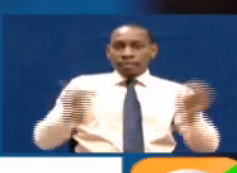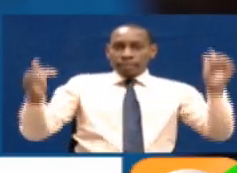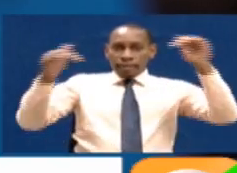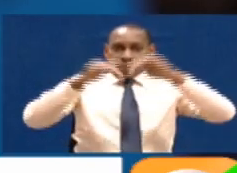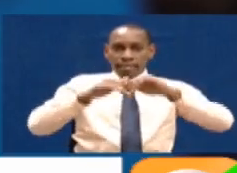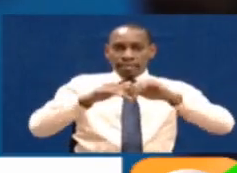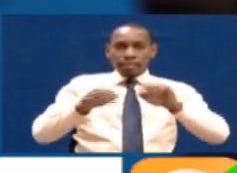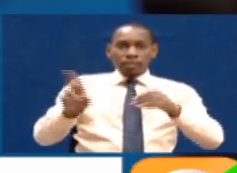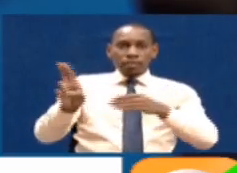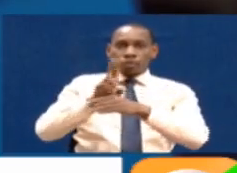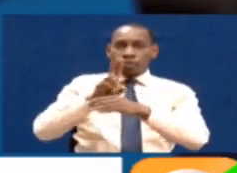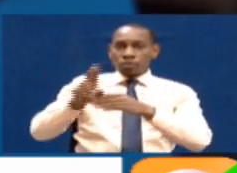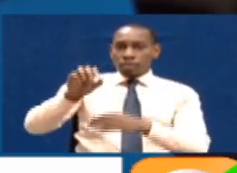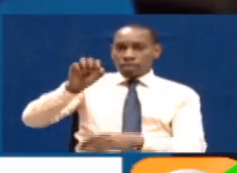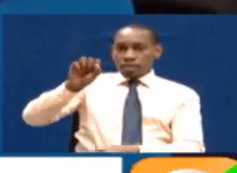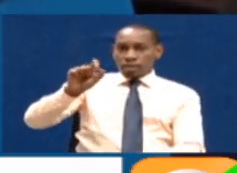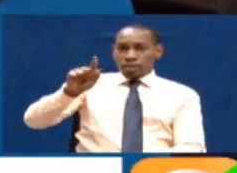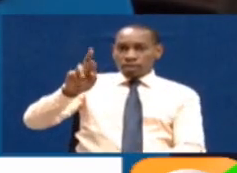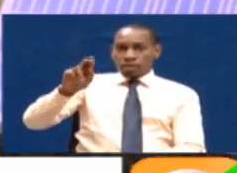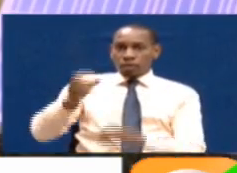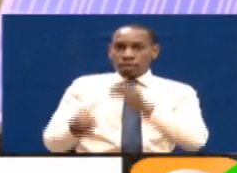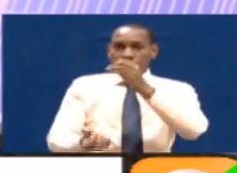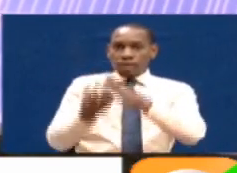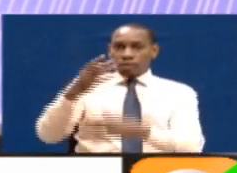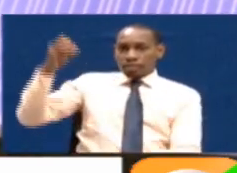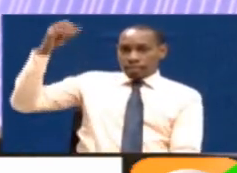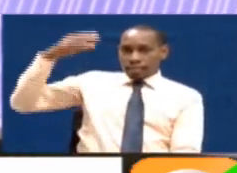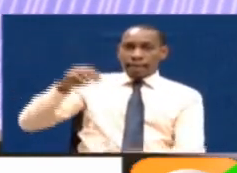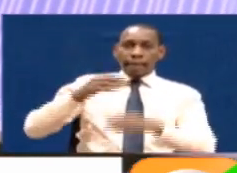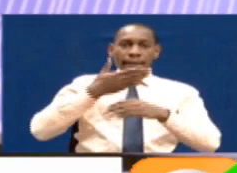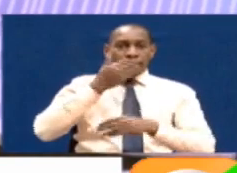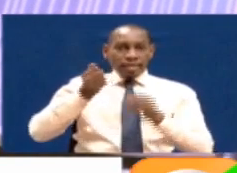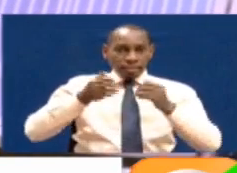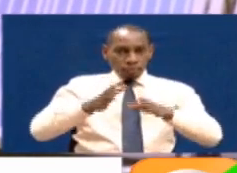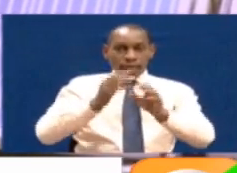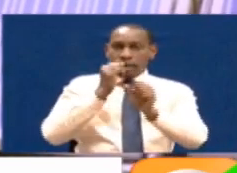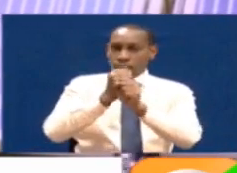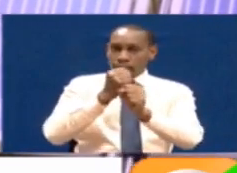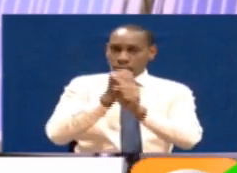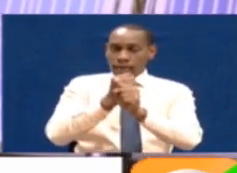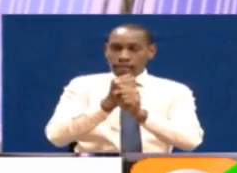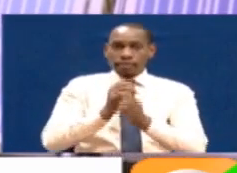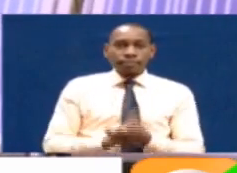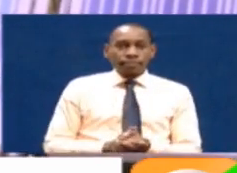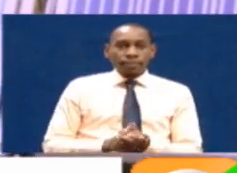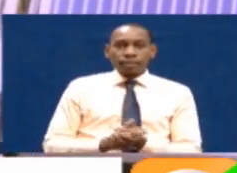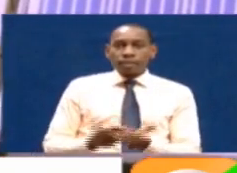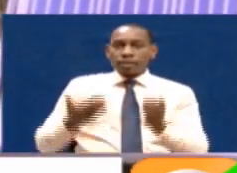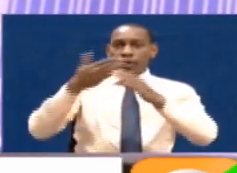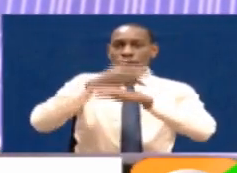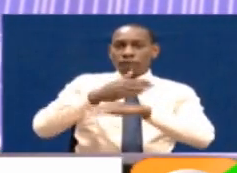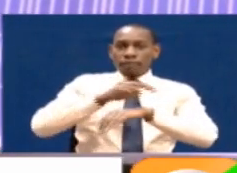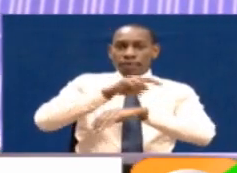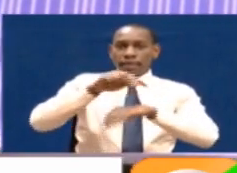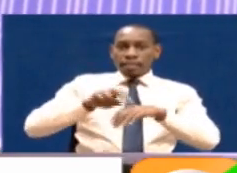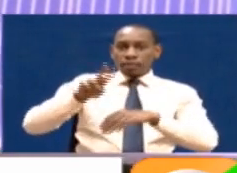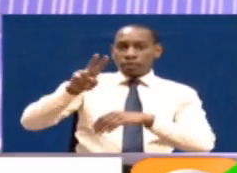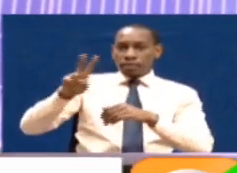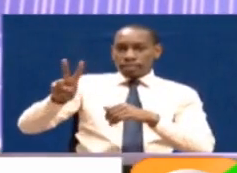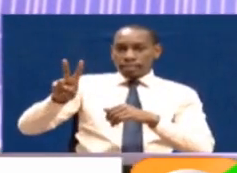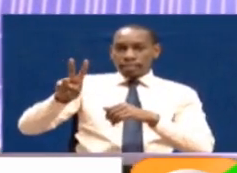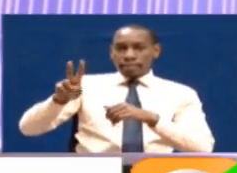hili, matumizi ya miale ya jua kuzalisha kawi ndiyo njia mwafaka kufanya vivyo. Zaidi ya mataifa